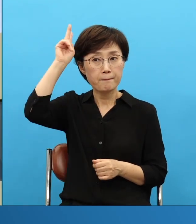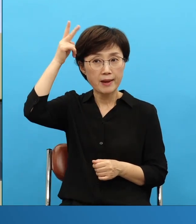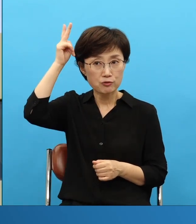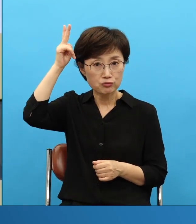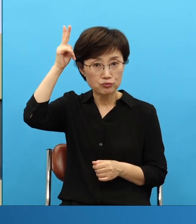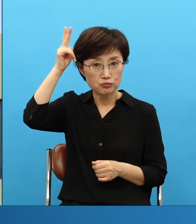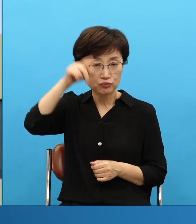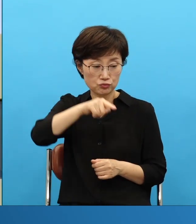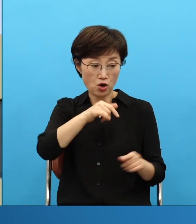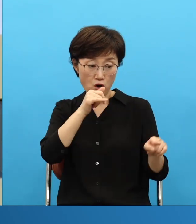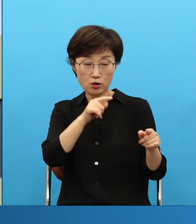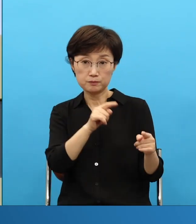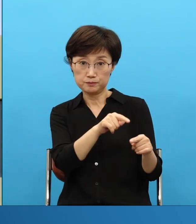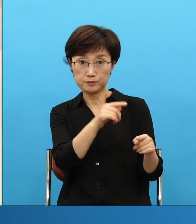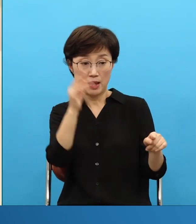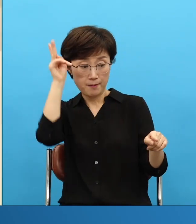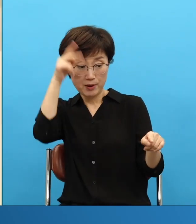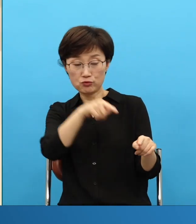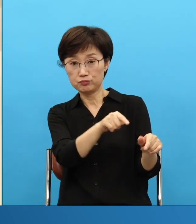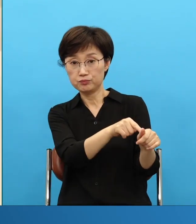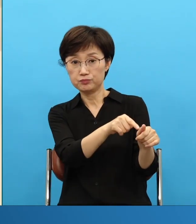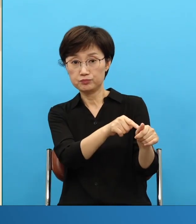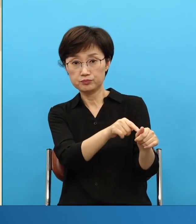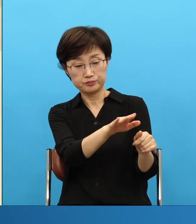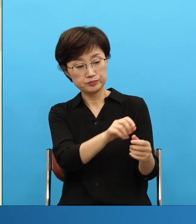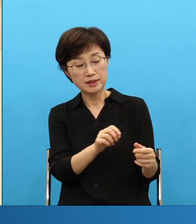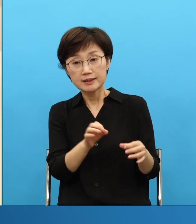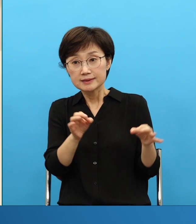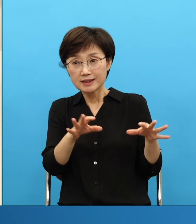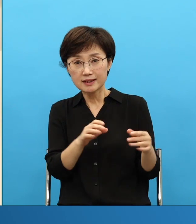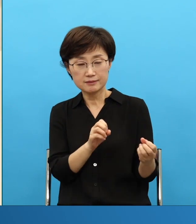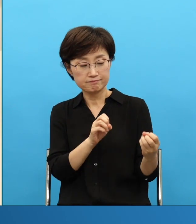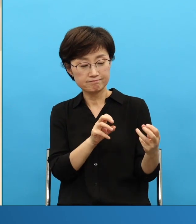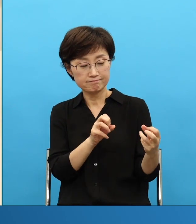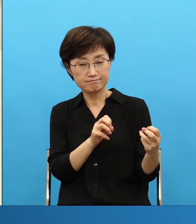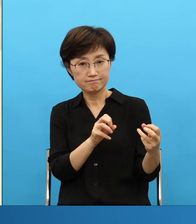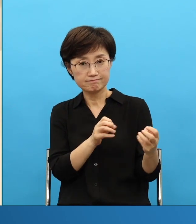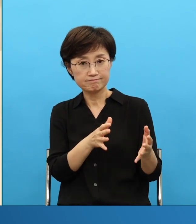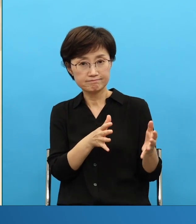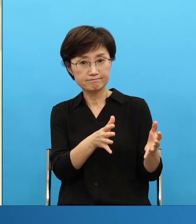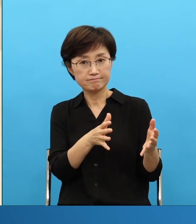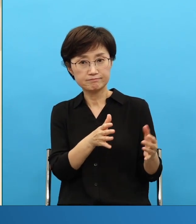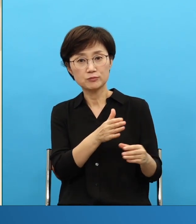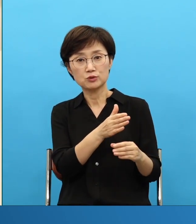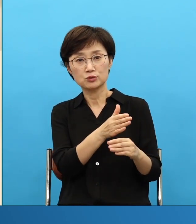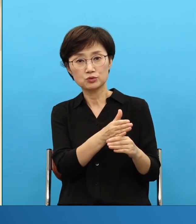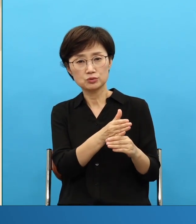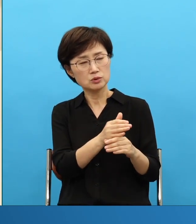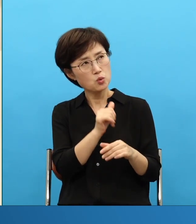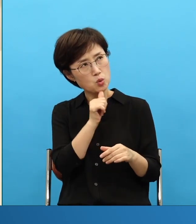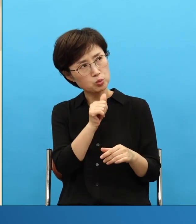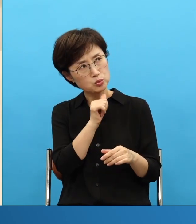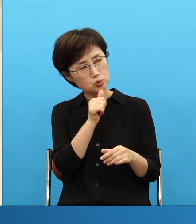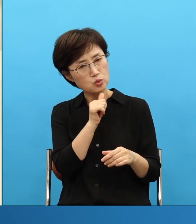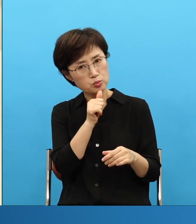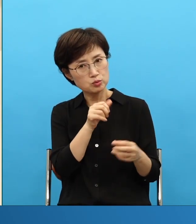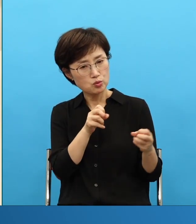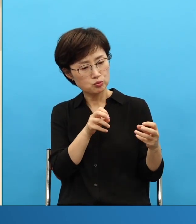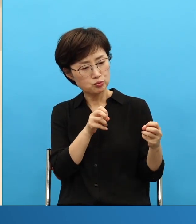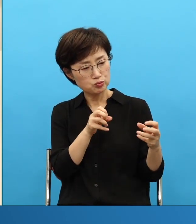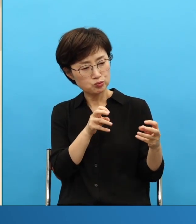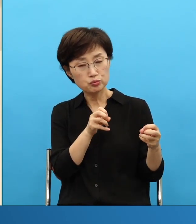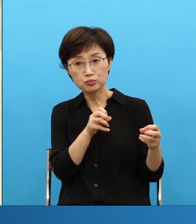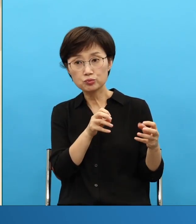제 동료 포스닥이 있었어요. 근데 제가 이 친구랑 잠깐 한 5분 정도 이야기할